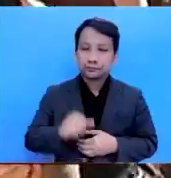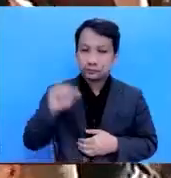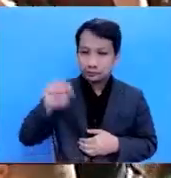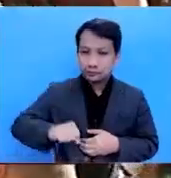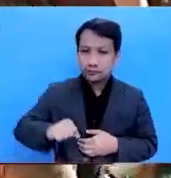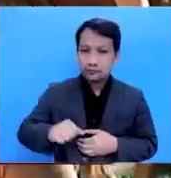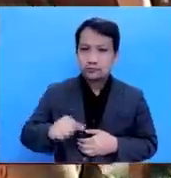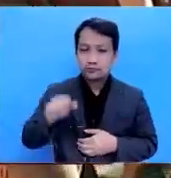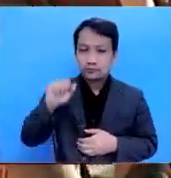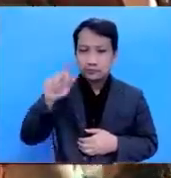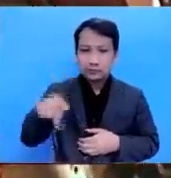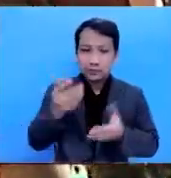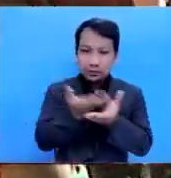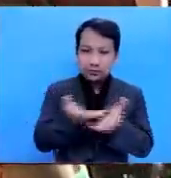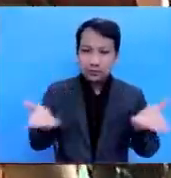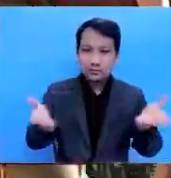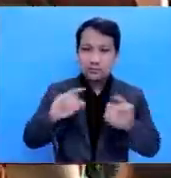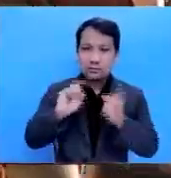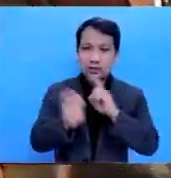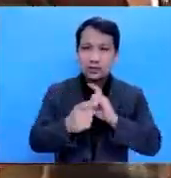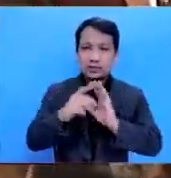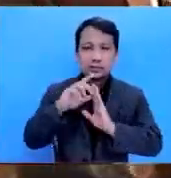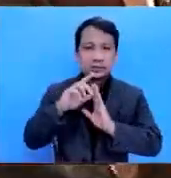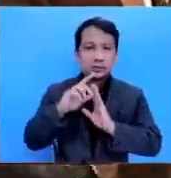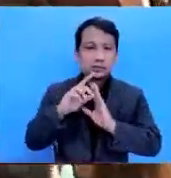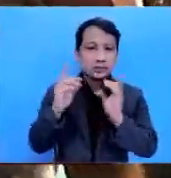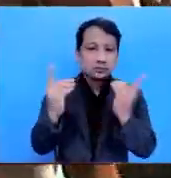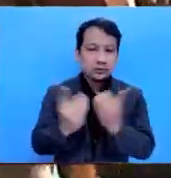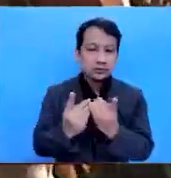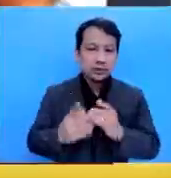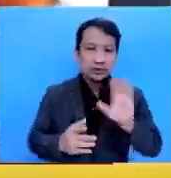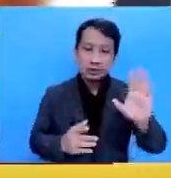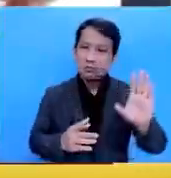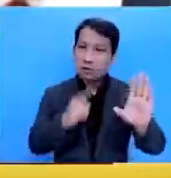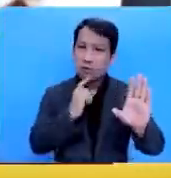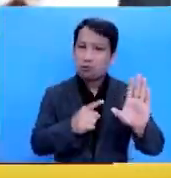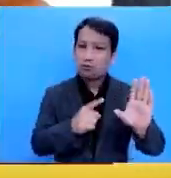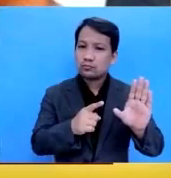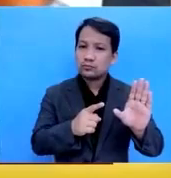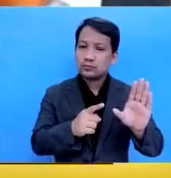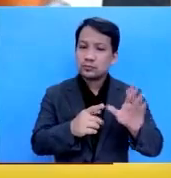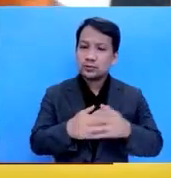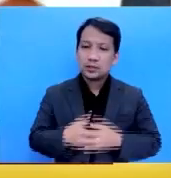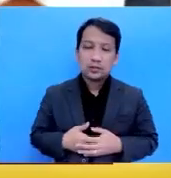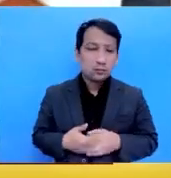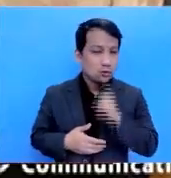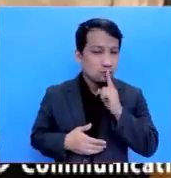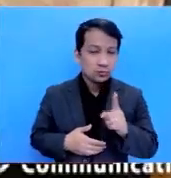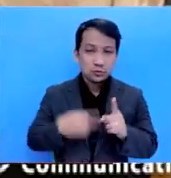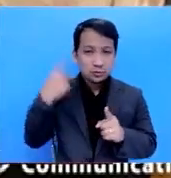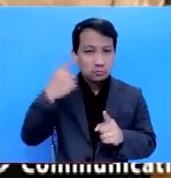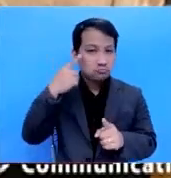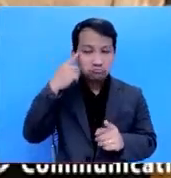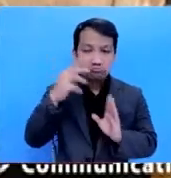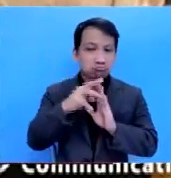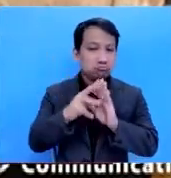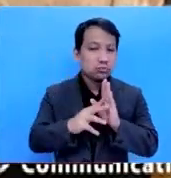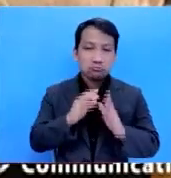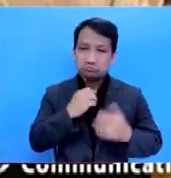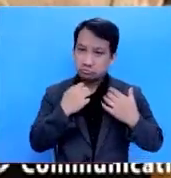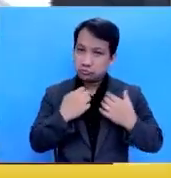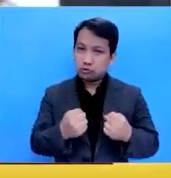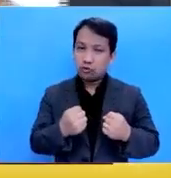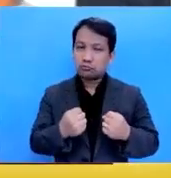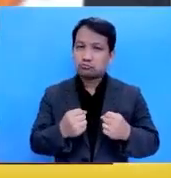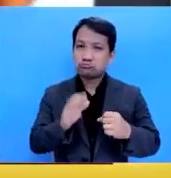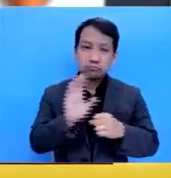na maglatag ng mga pagbabago sa ahensya. Sara is a very disruptive political leader. I expect na pagpasok niya